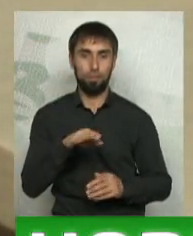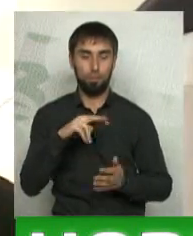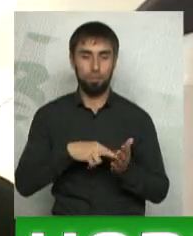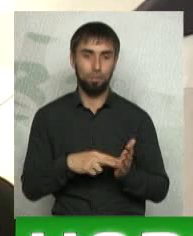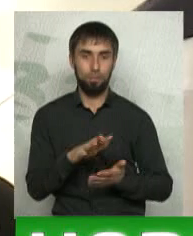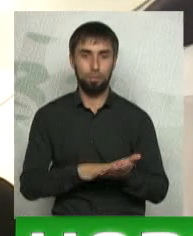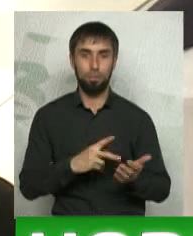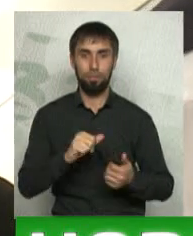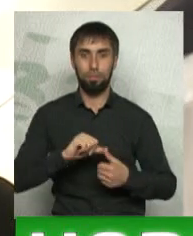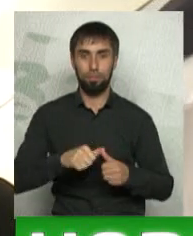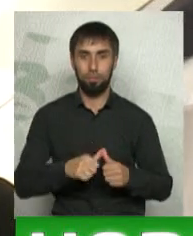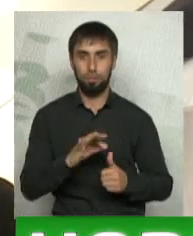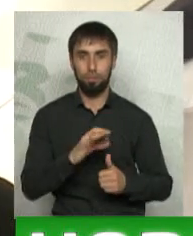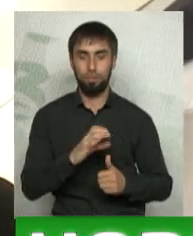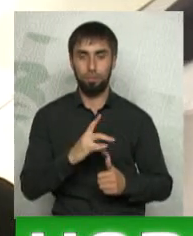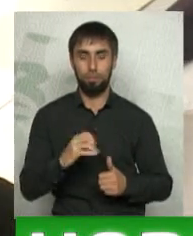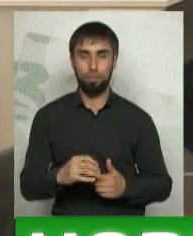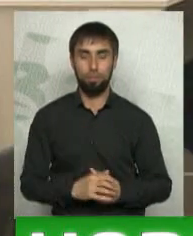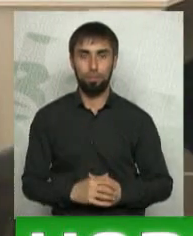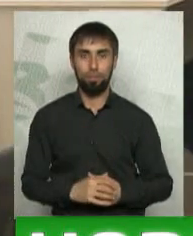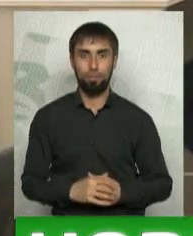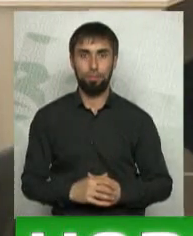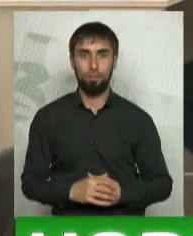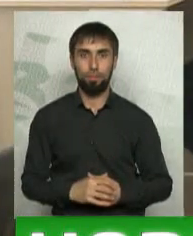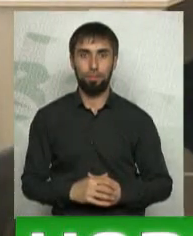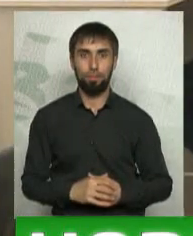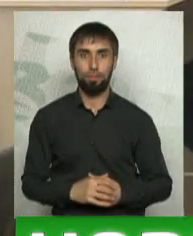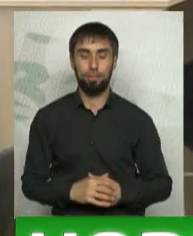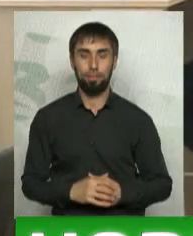проводить на постоянной основе. Дана Плиева, Магомед Дидиков, Новости 24.